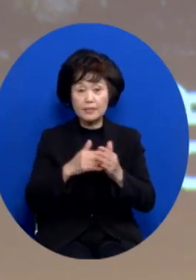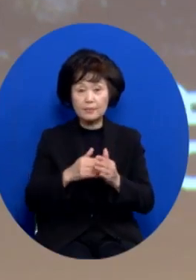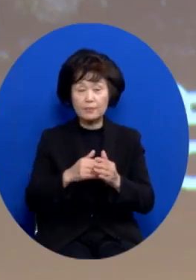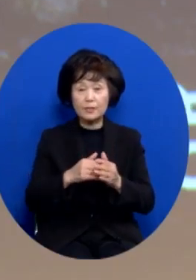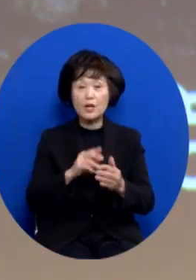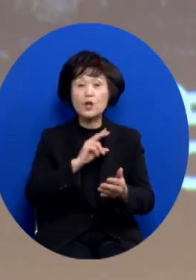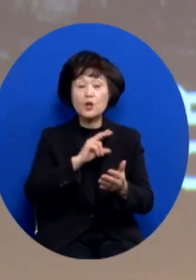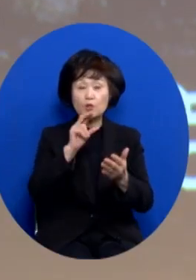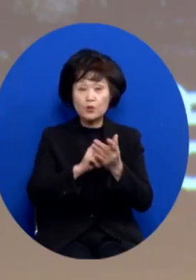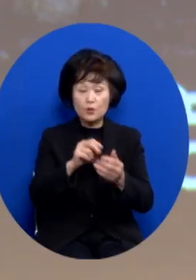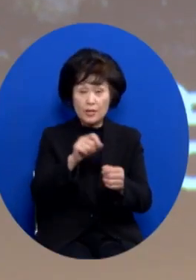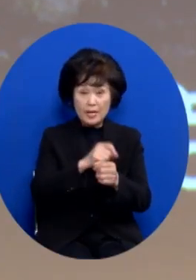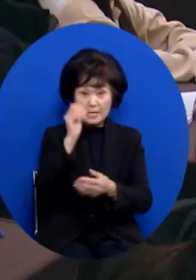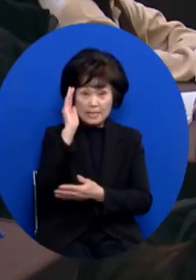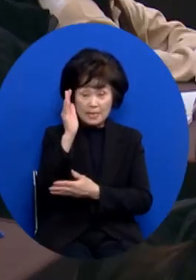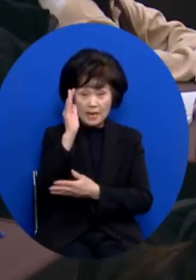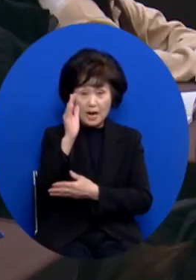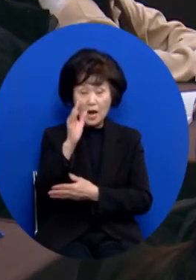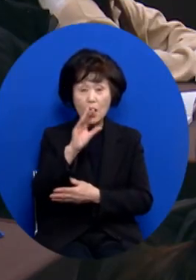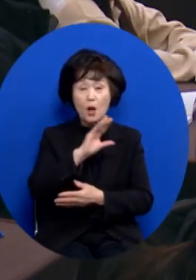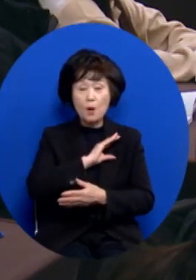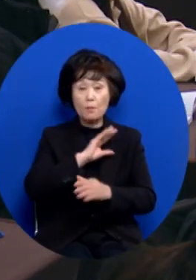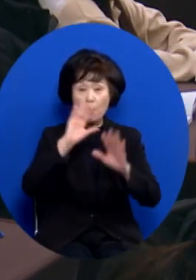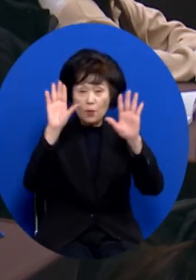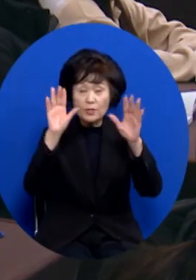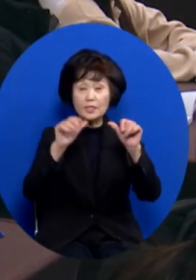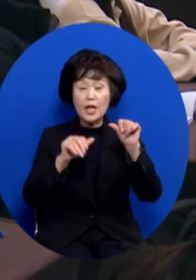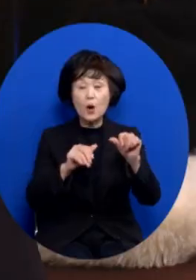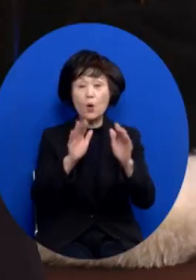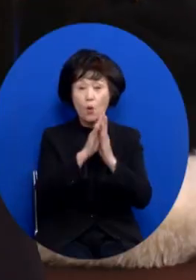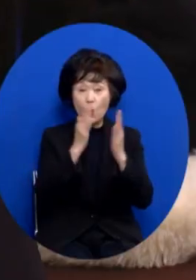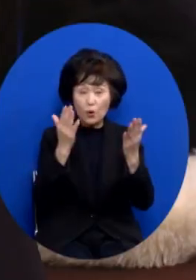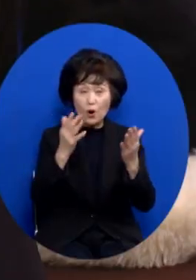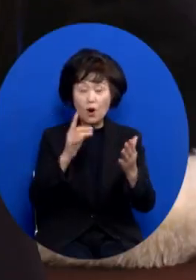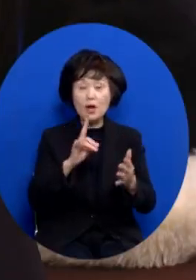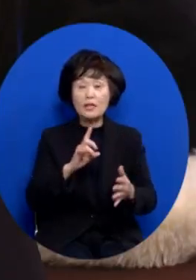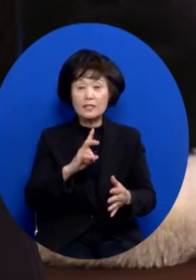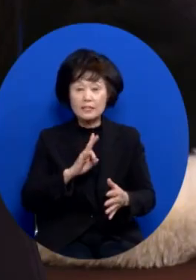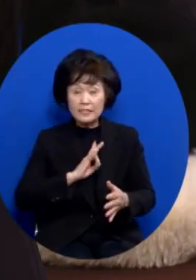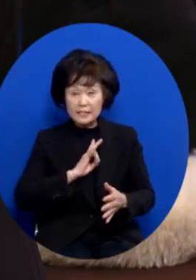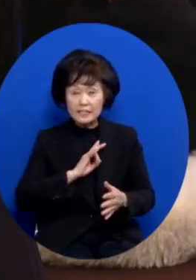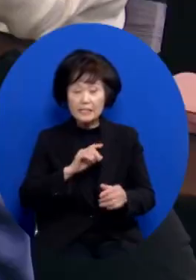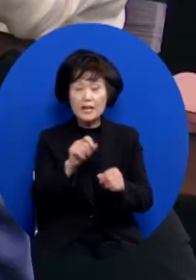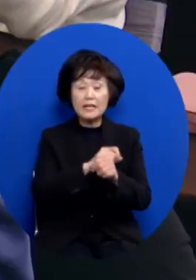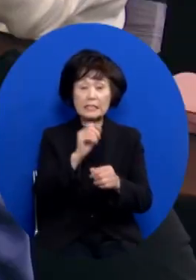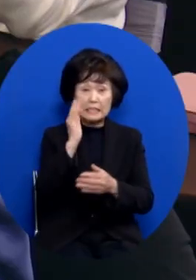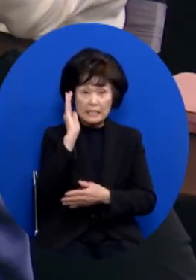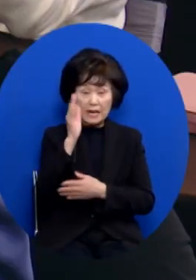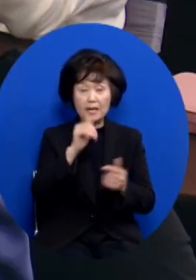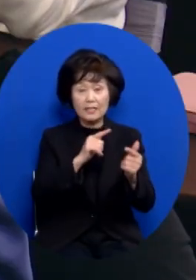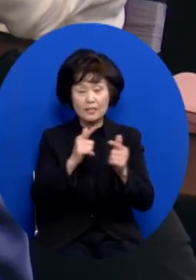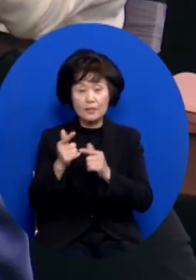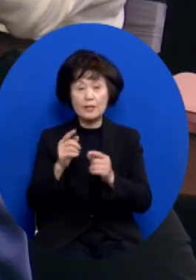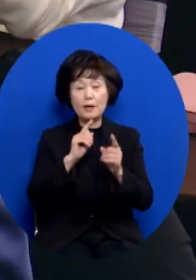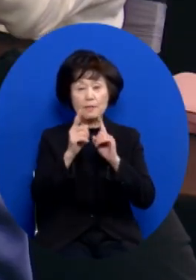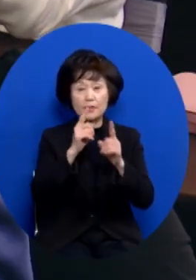특강을 시작으로 모세오경과 역사서, 시가서, 선지서 특강을 통해 말씀과 기도의 시간을 가졌습니다.